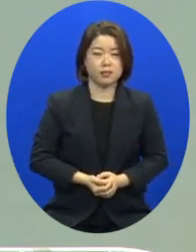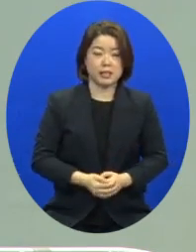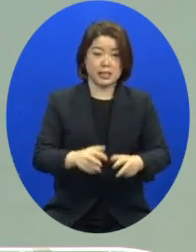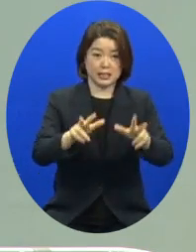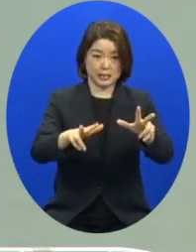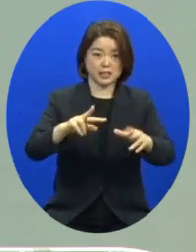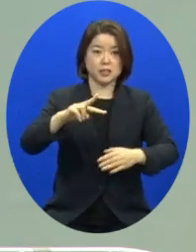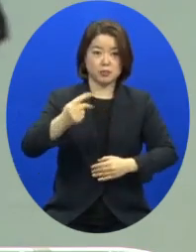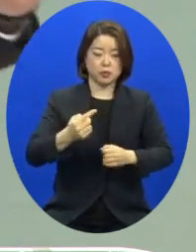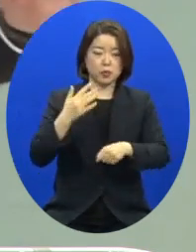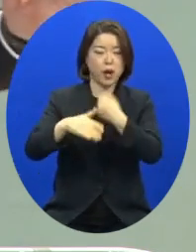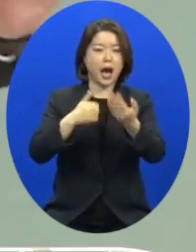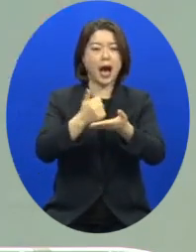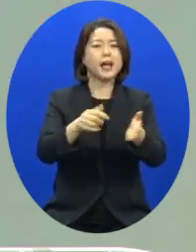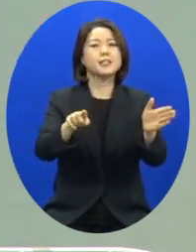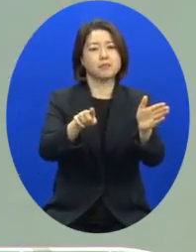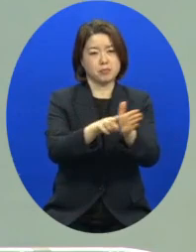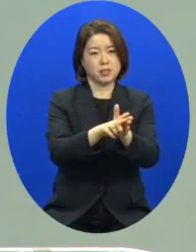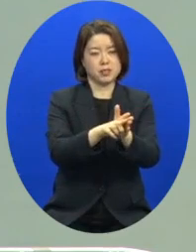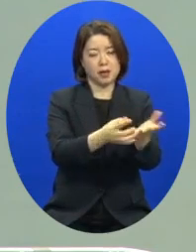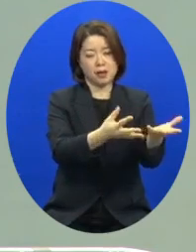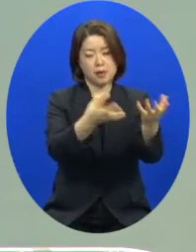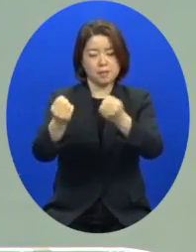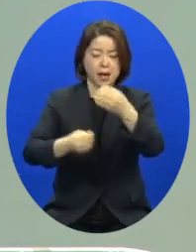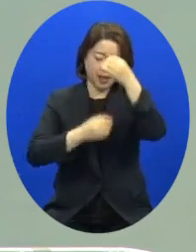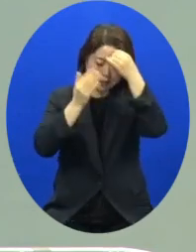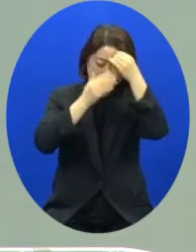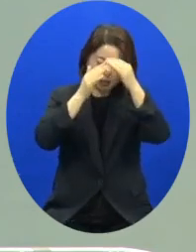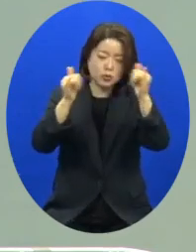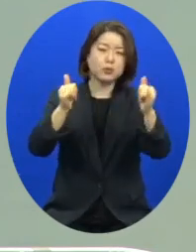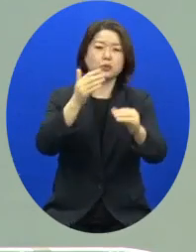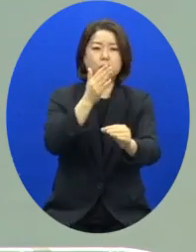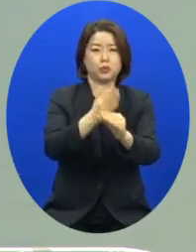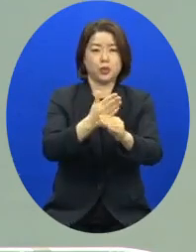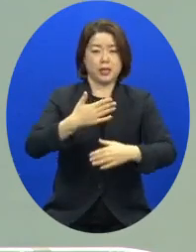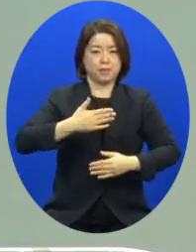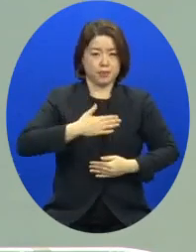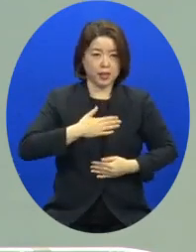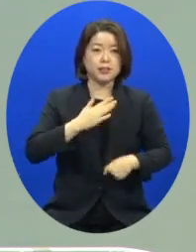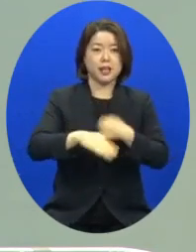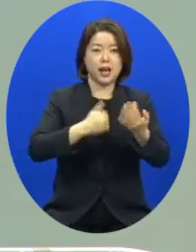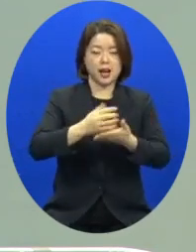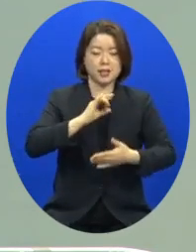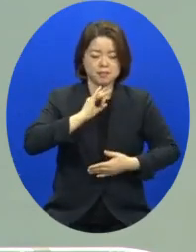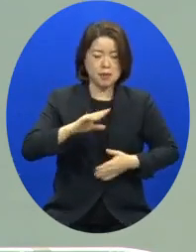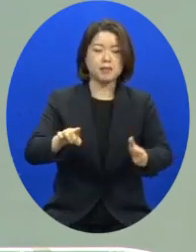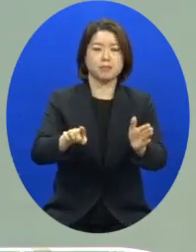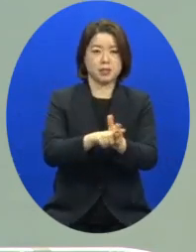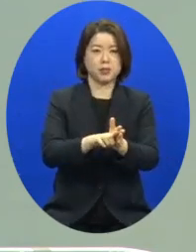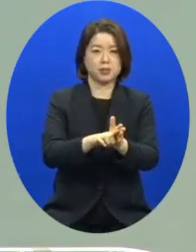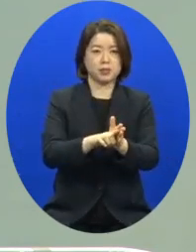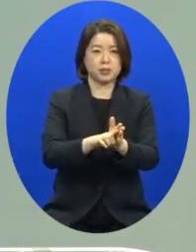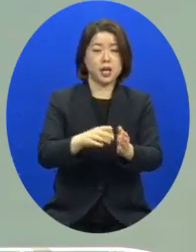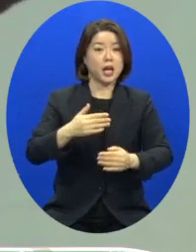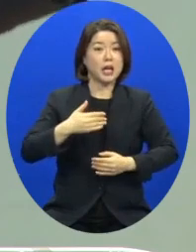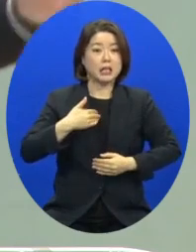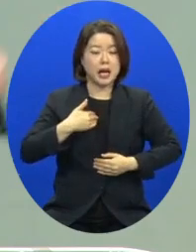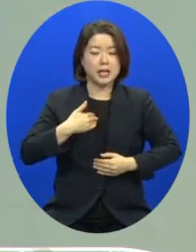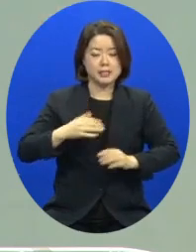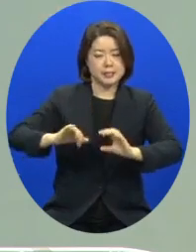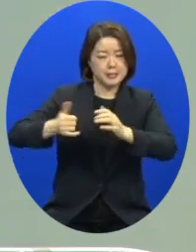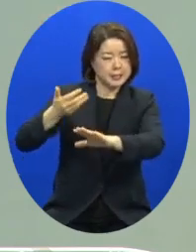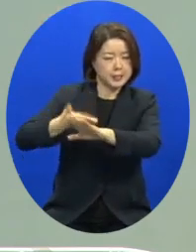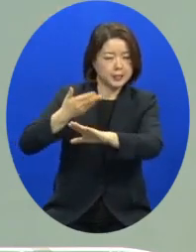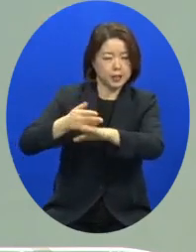지금도 하나님을 믿는다는 많은 성도들 중에 나는 하나님만 믿습니다. 나는 세상 그 어느